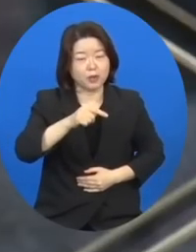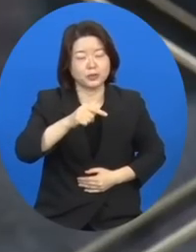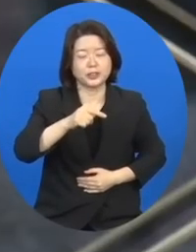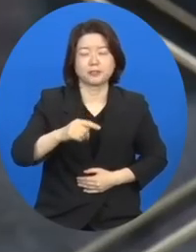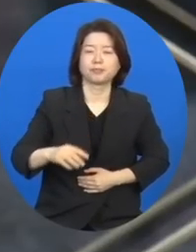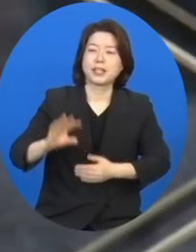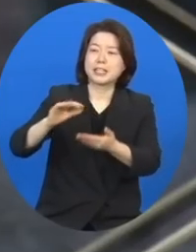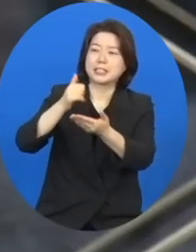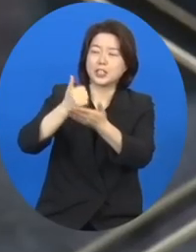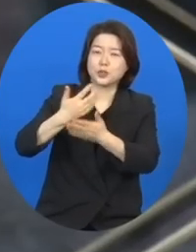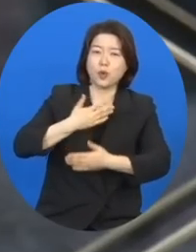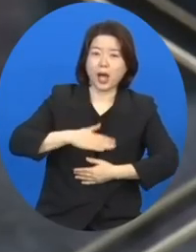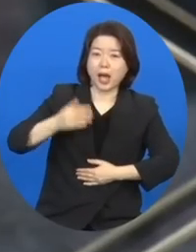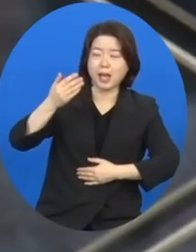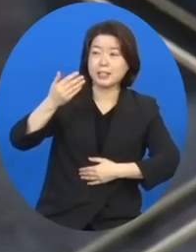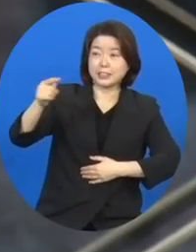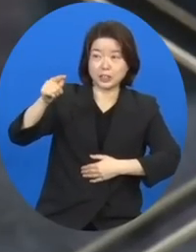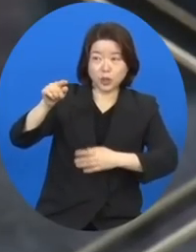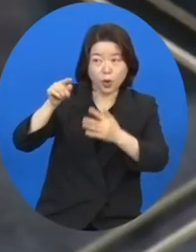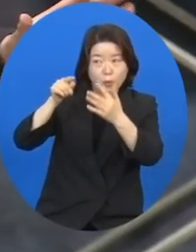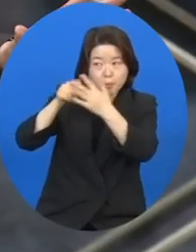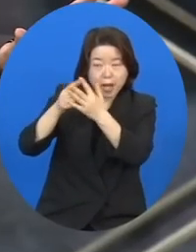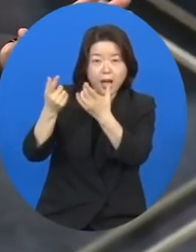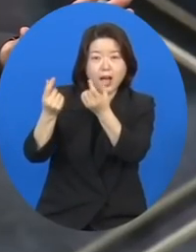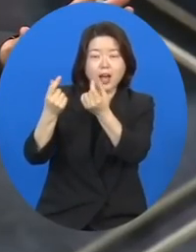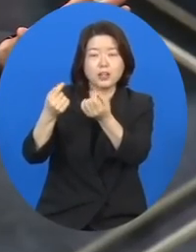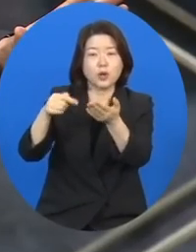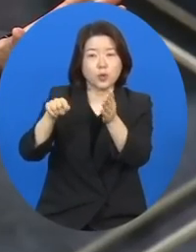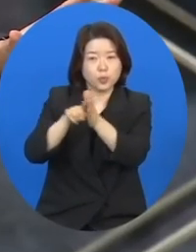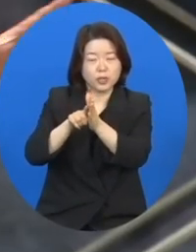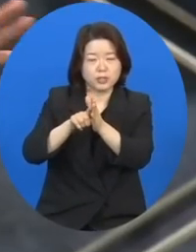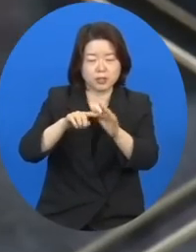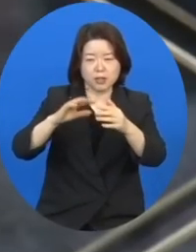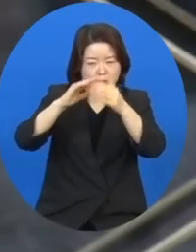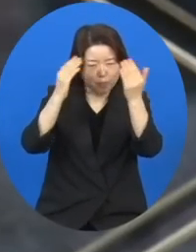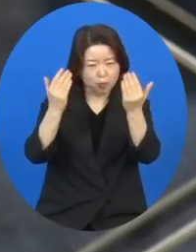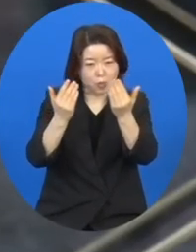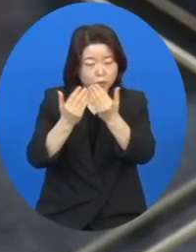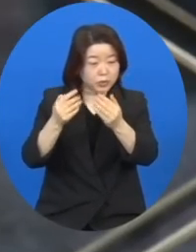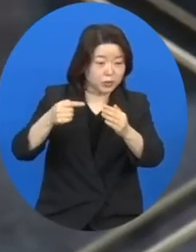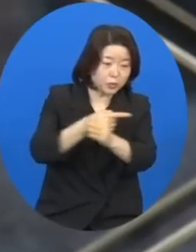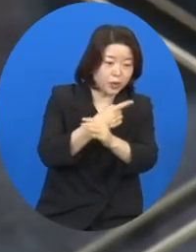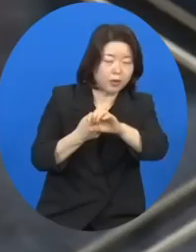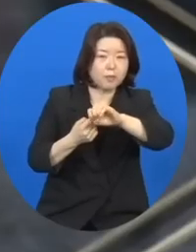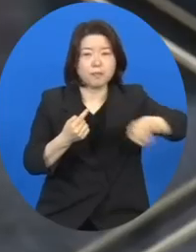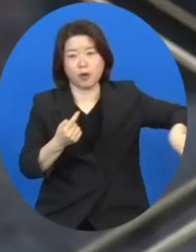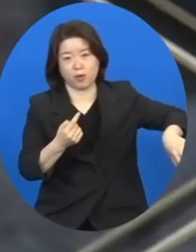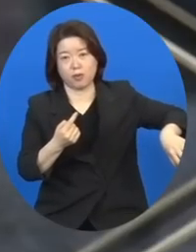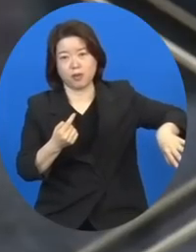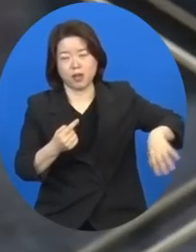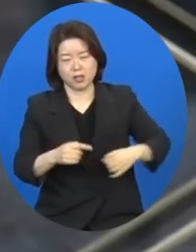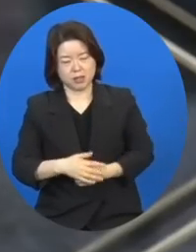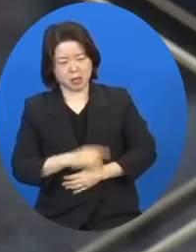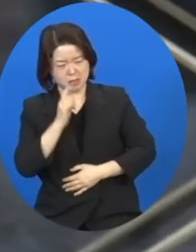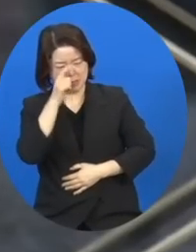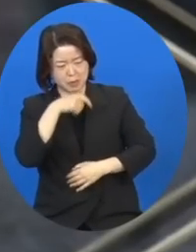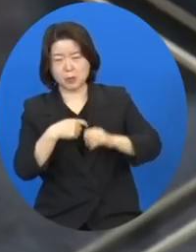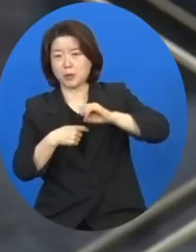지식을 위하여 그것을 얻기 위하여 모든 것을 버렸습니다. 모든 것을 배설물로